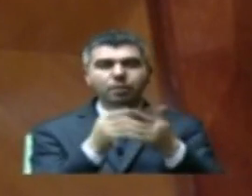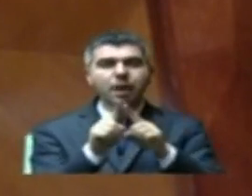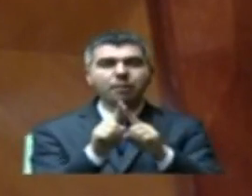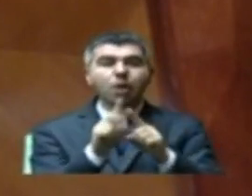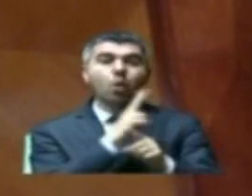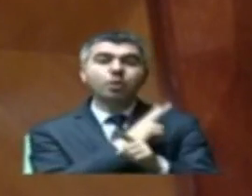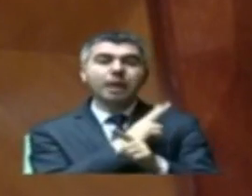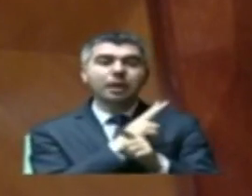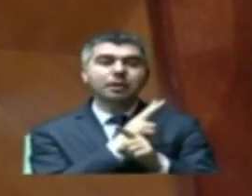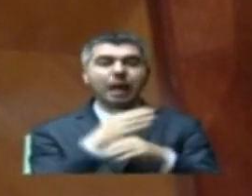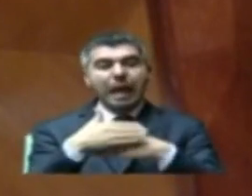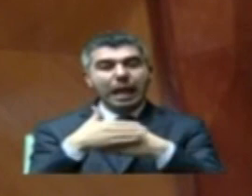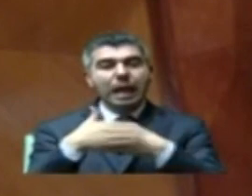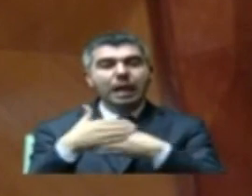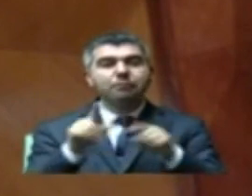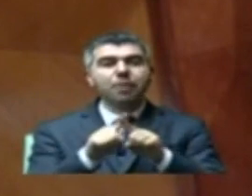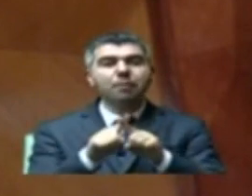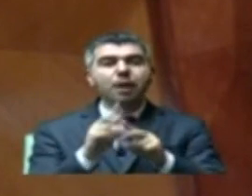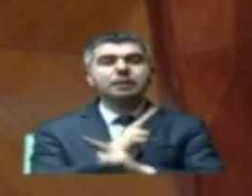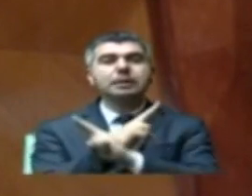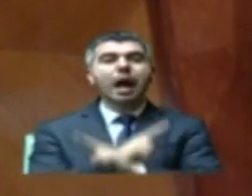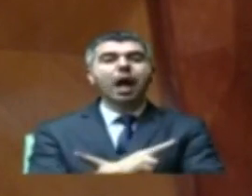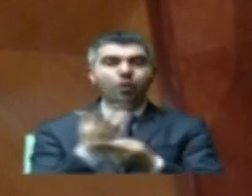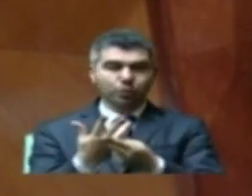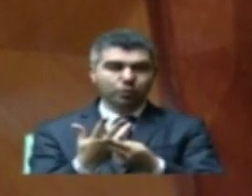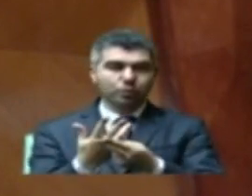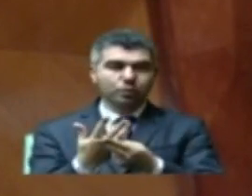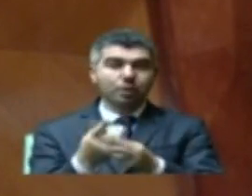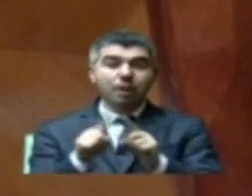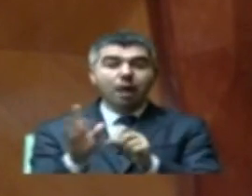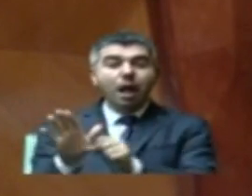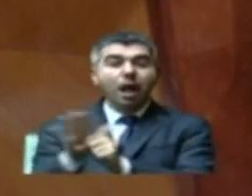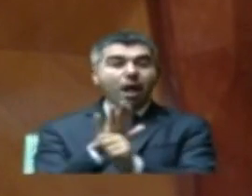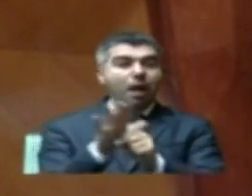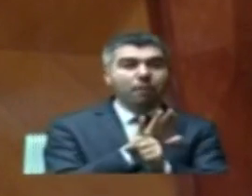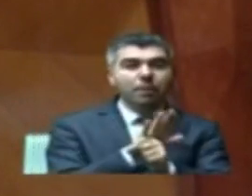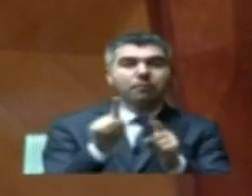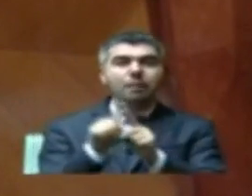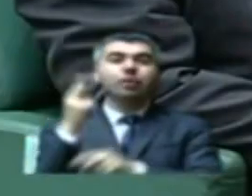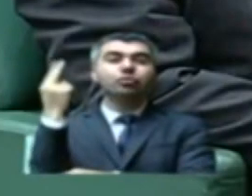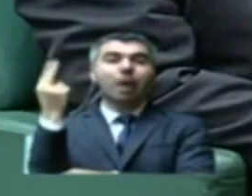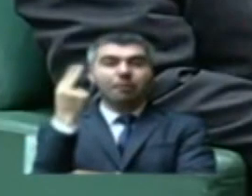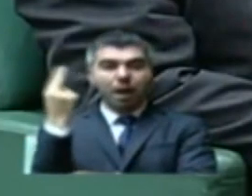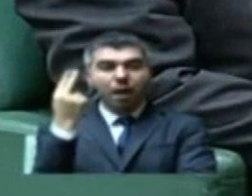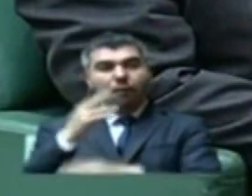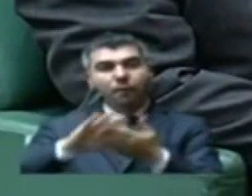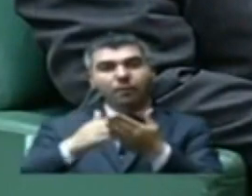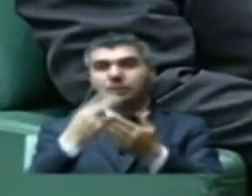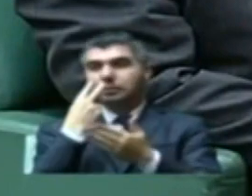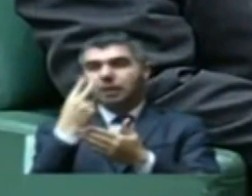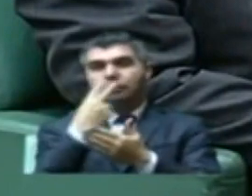على التقاعد، ثالثا نسبة التأطير والاكتضاد. كناخذوا واحد العدد ديال المعايير باش كنوزعوا المناصب على